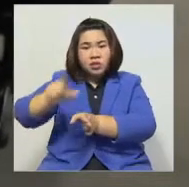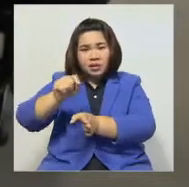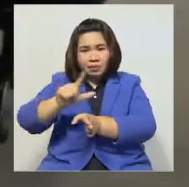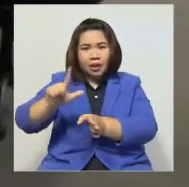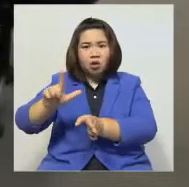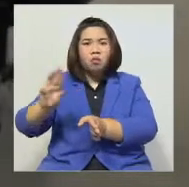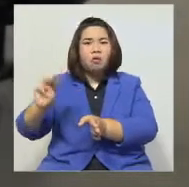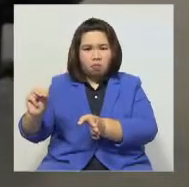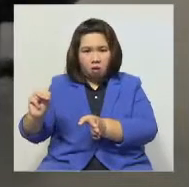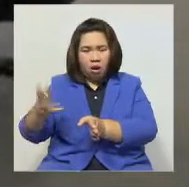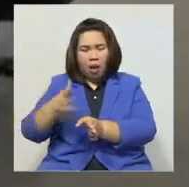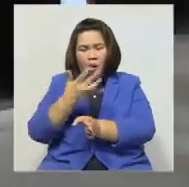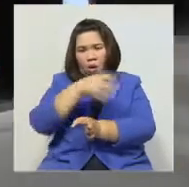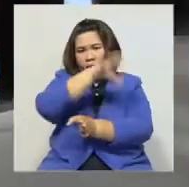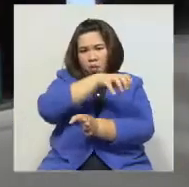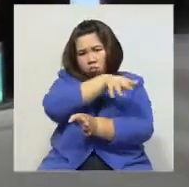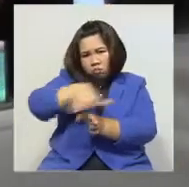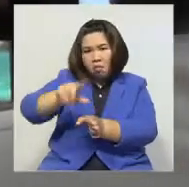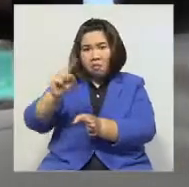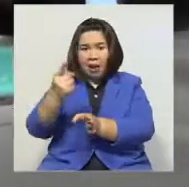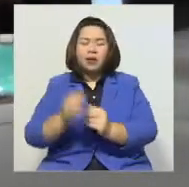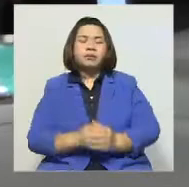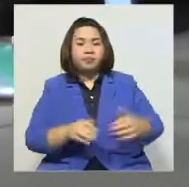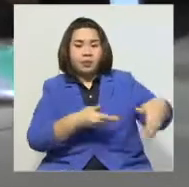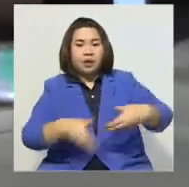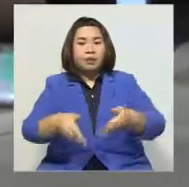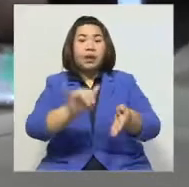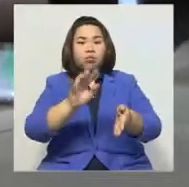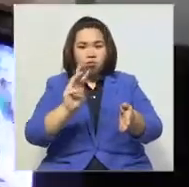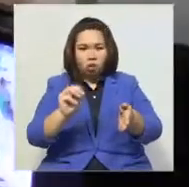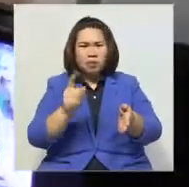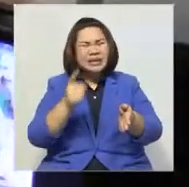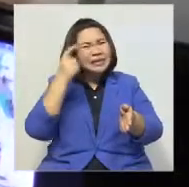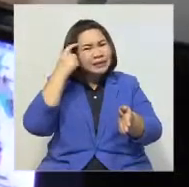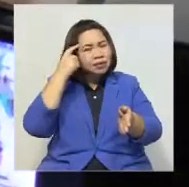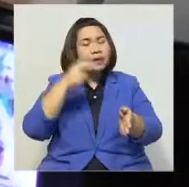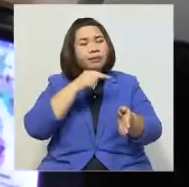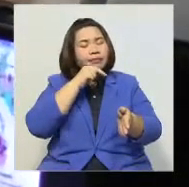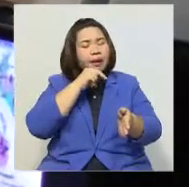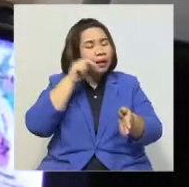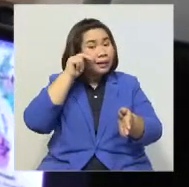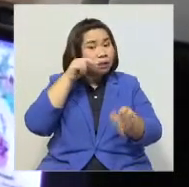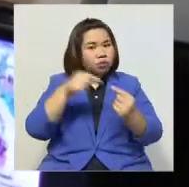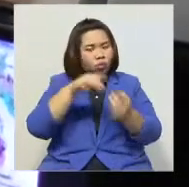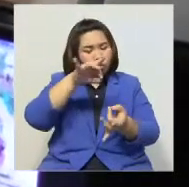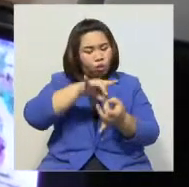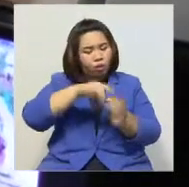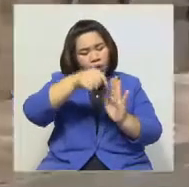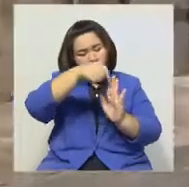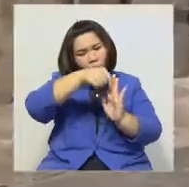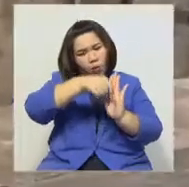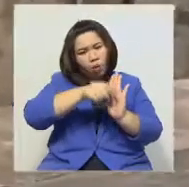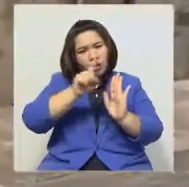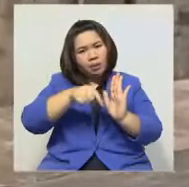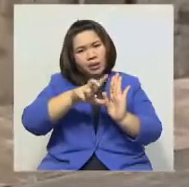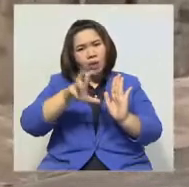เพื่อเตรียมรับน้ำใหม่นะครับในขณะที่ลุ่มน้ำยมที่เดิมคาดการว่าจะเหลือน้ำไหลลงมาที่จังหวัดสุโขทัยกว่า